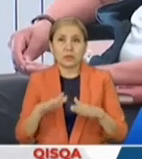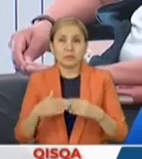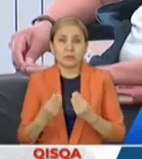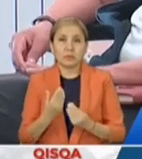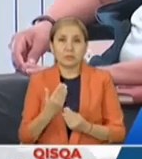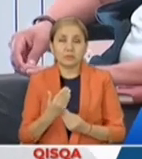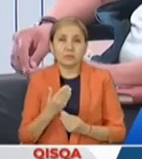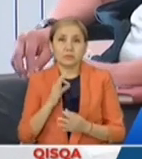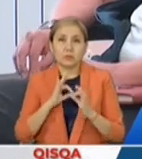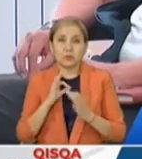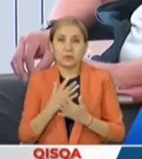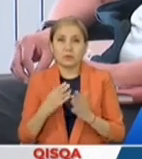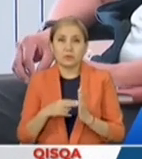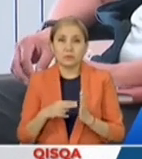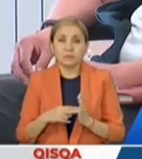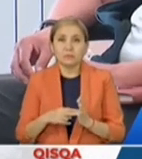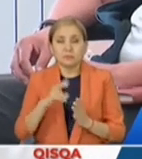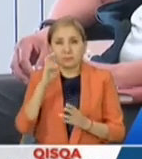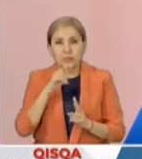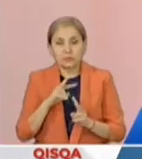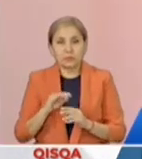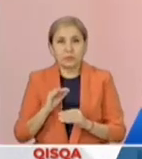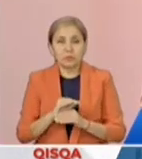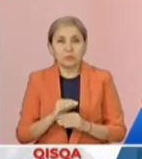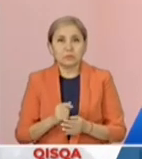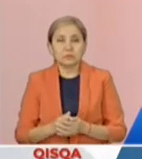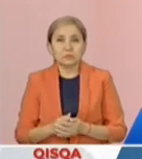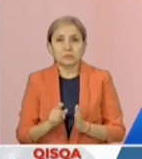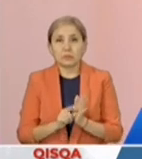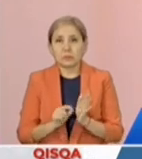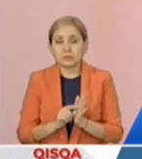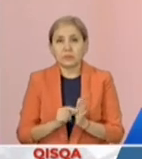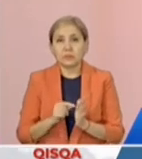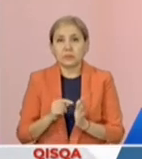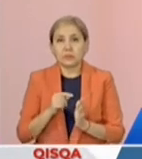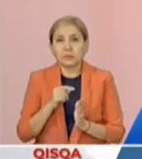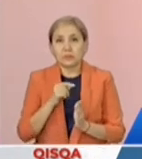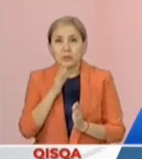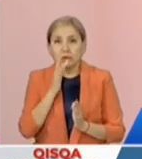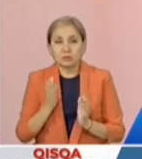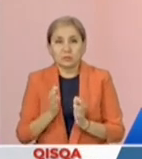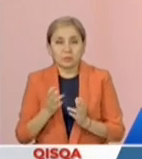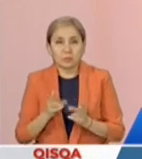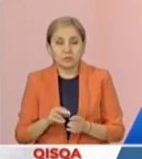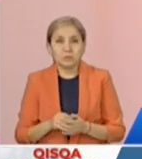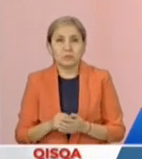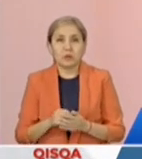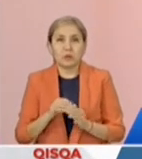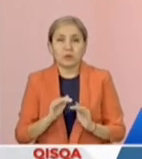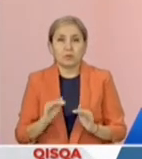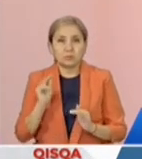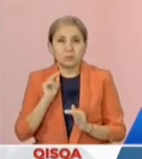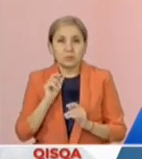Jumladan, dorilarning narxiga davlat nazoratini o'rnatish, pensiyani yoshini saqlab qolish,